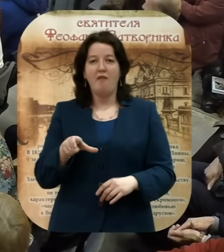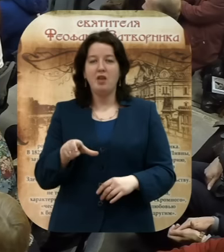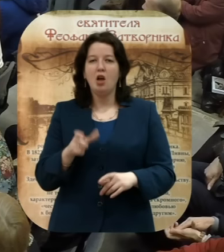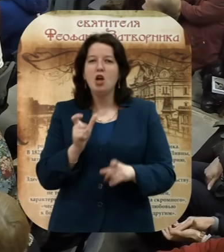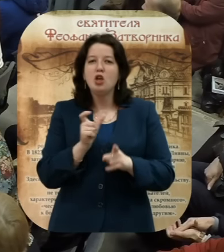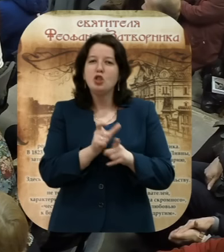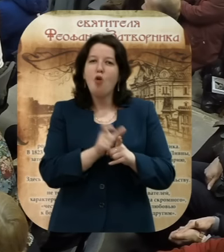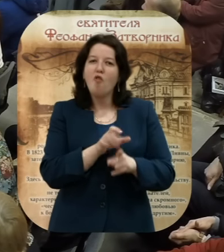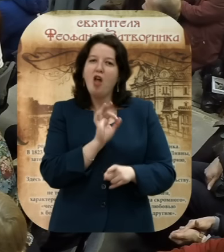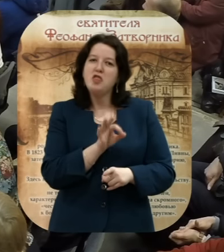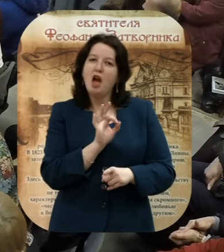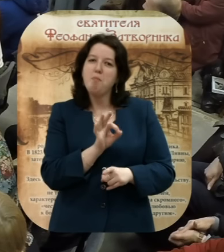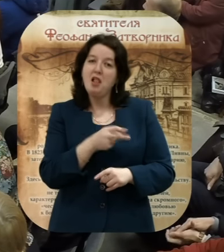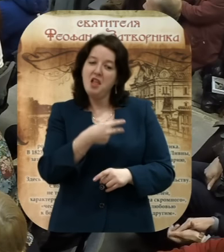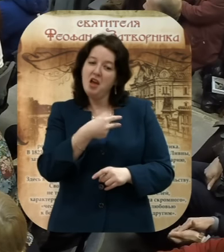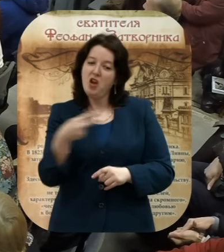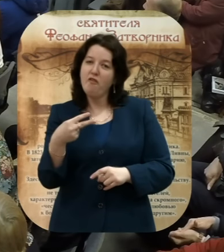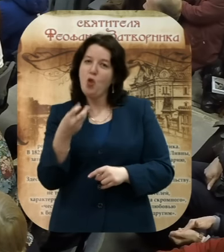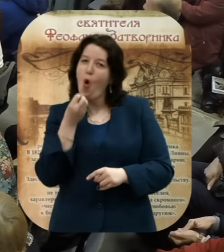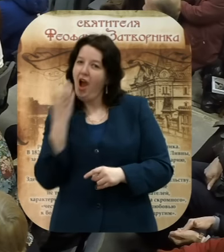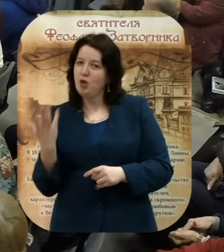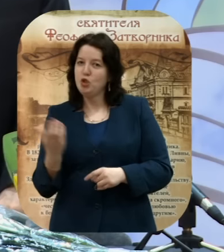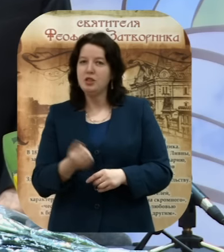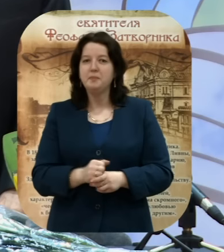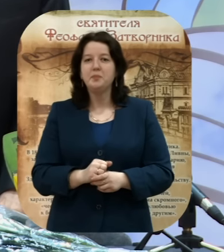«нормальный» – знак равенства,